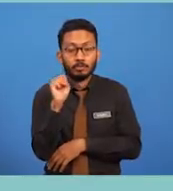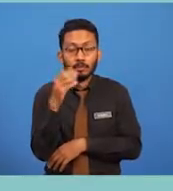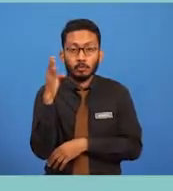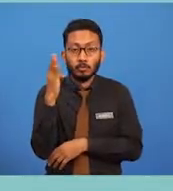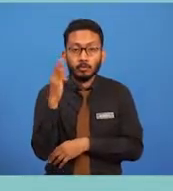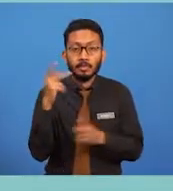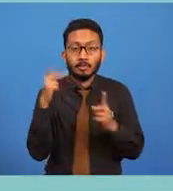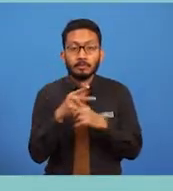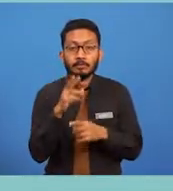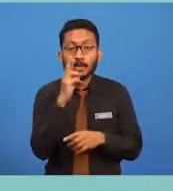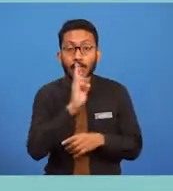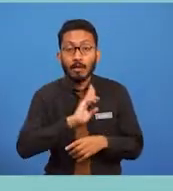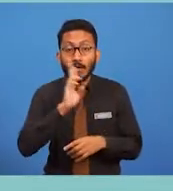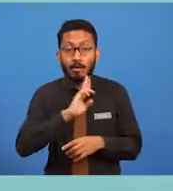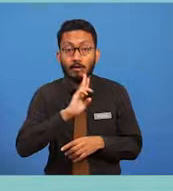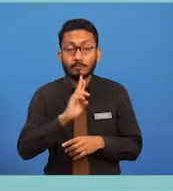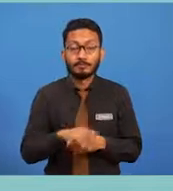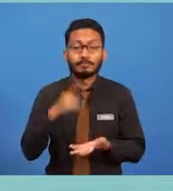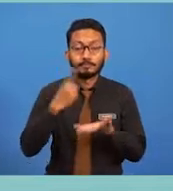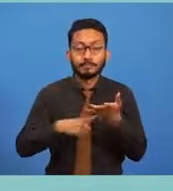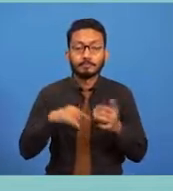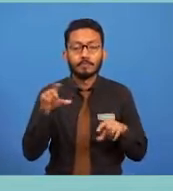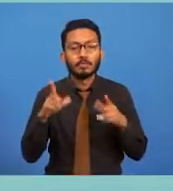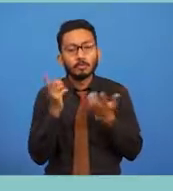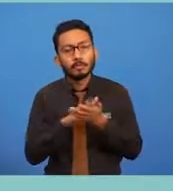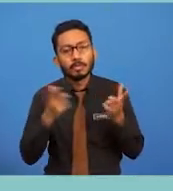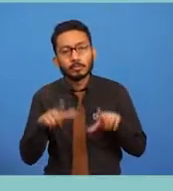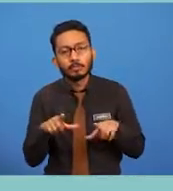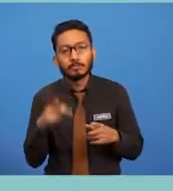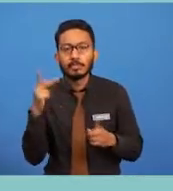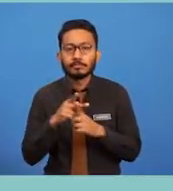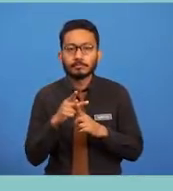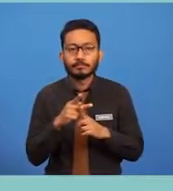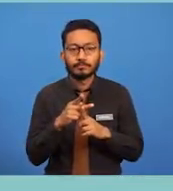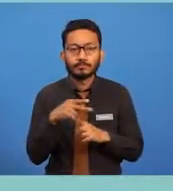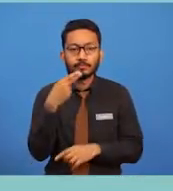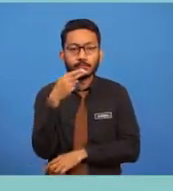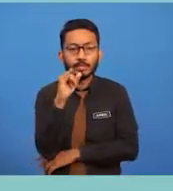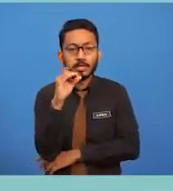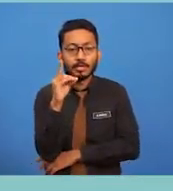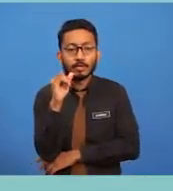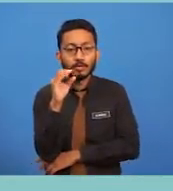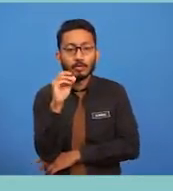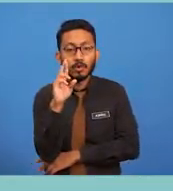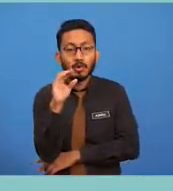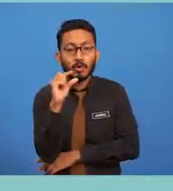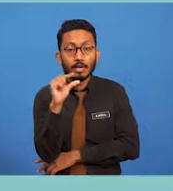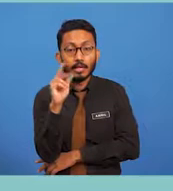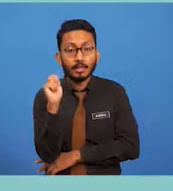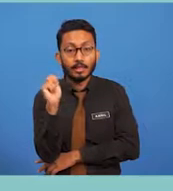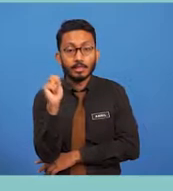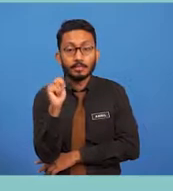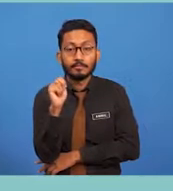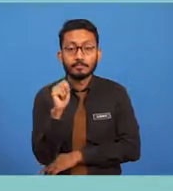berlaku dalam hidrogen klorida. Ini adalah contoh persamaan di mana